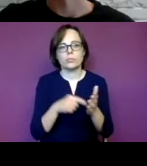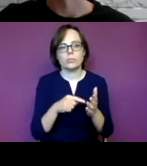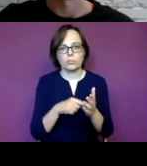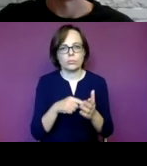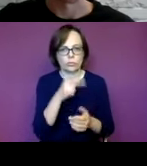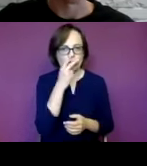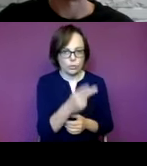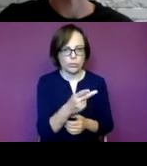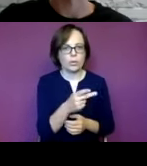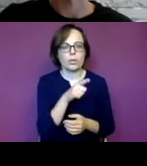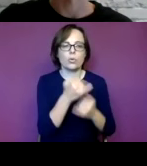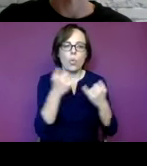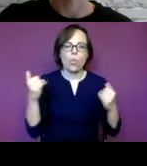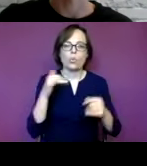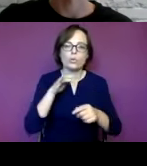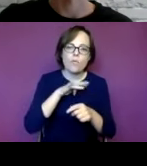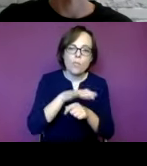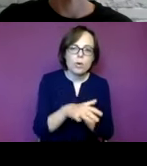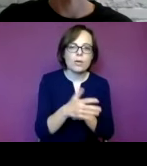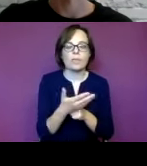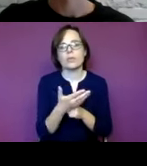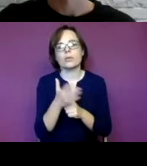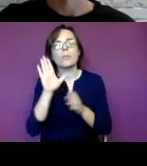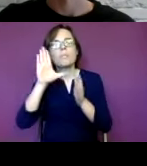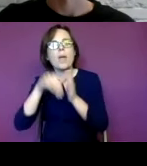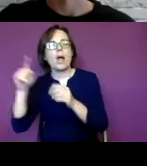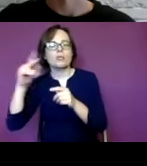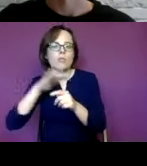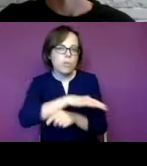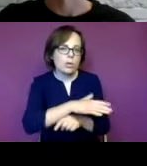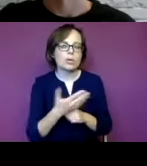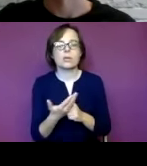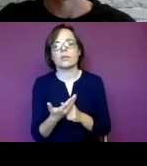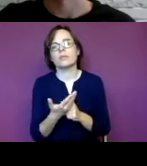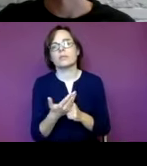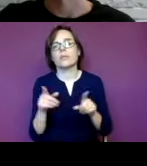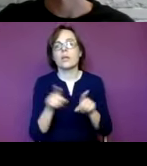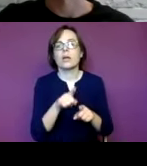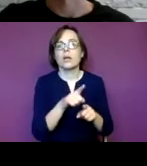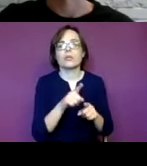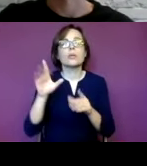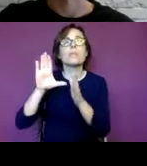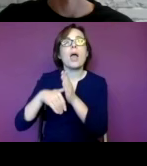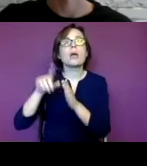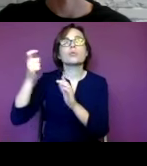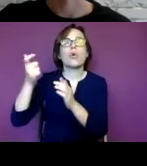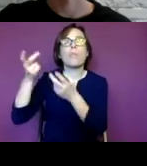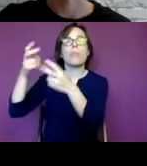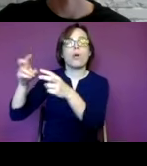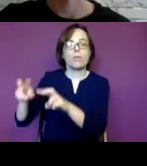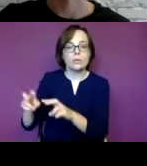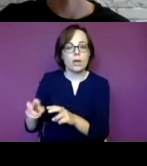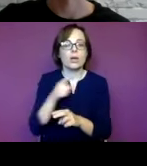z tymi wpływami mieszkańców miasta, z tym, co powstaje w mieście, z tym, jak wieś